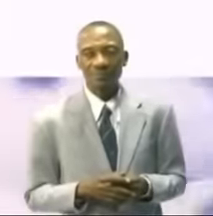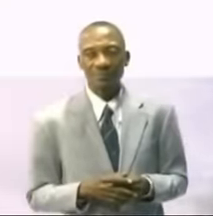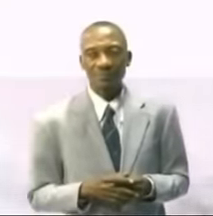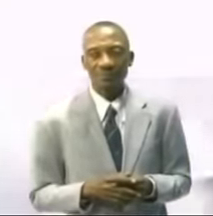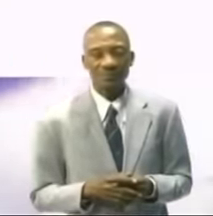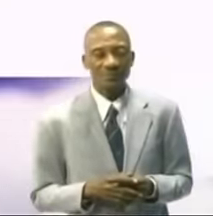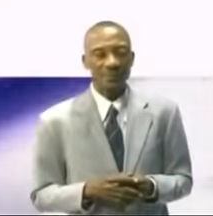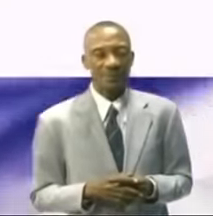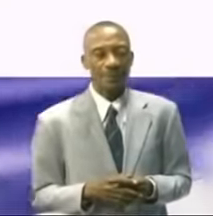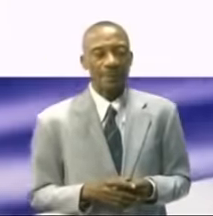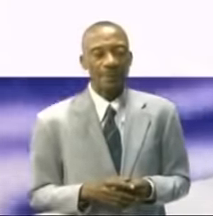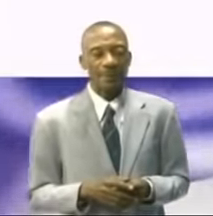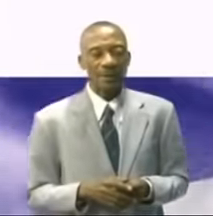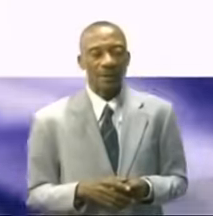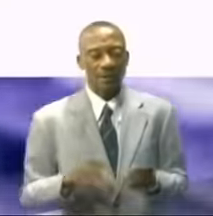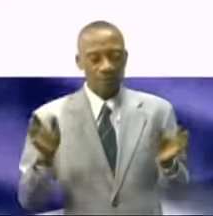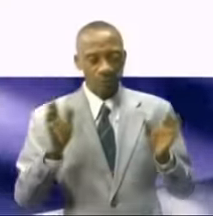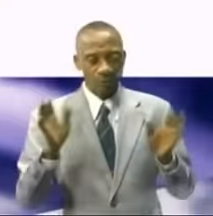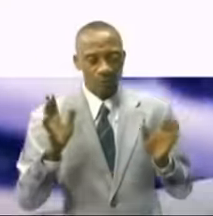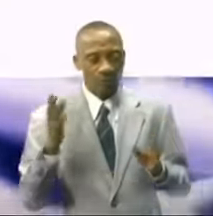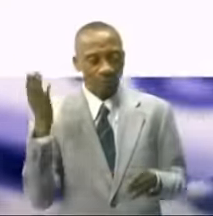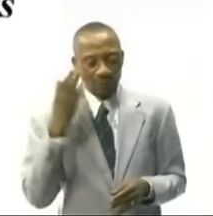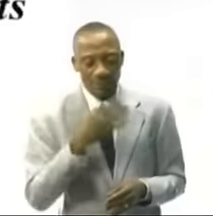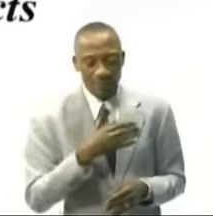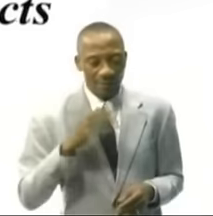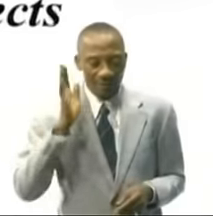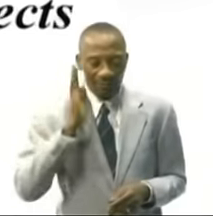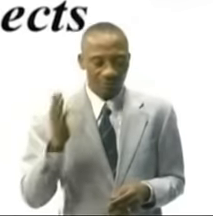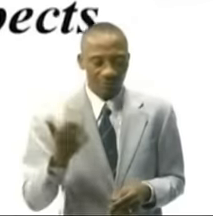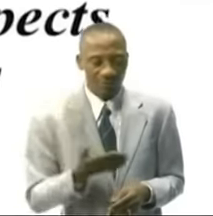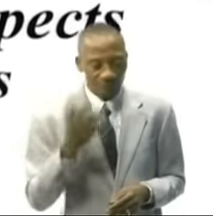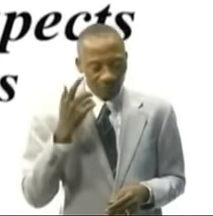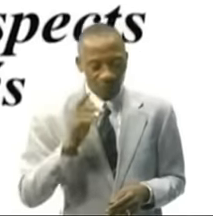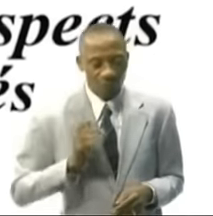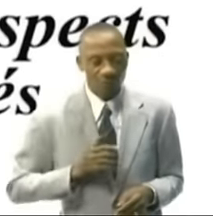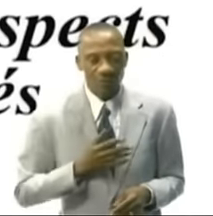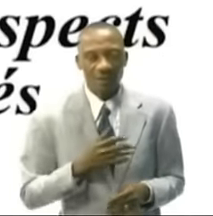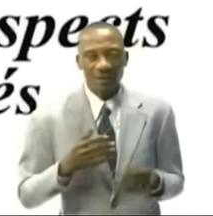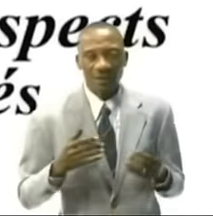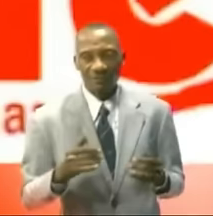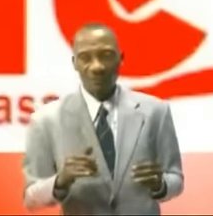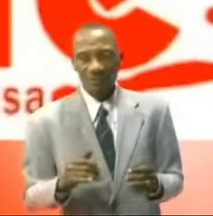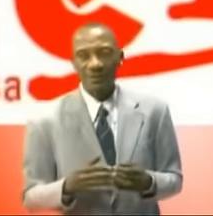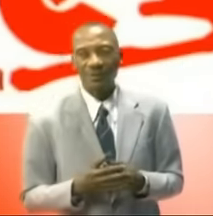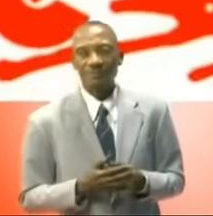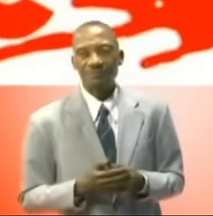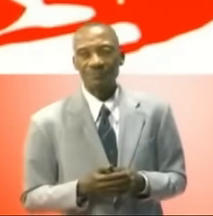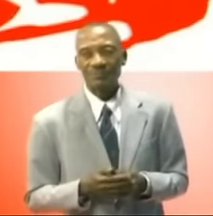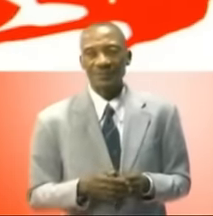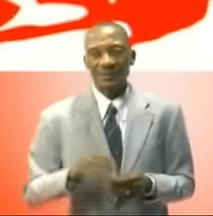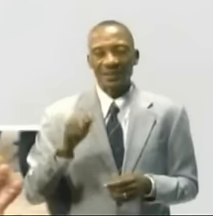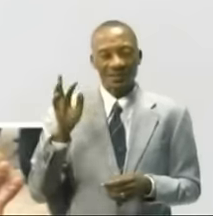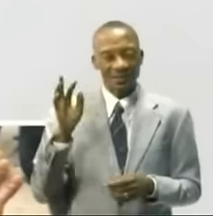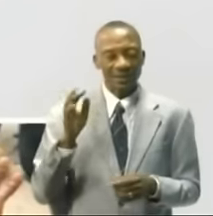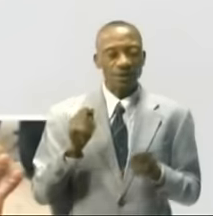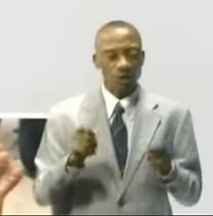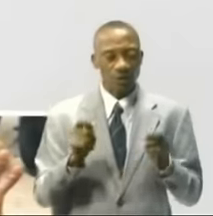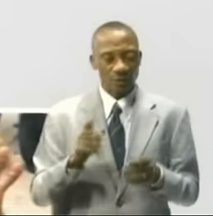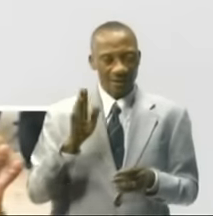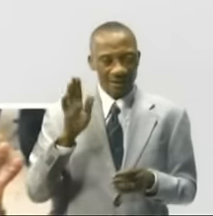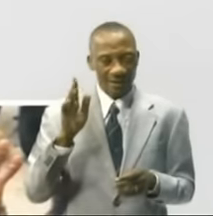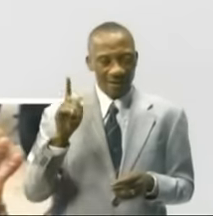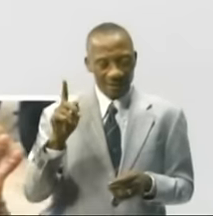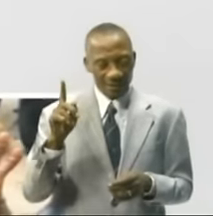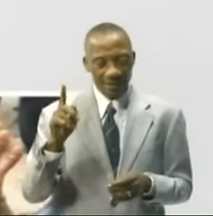Bonjour mesdames, messieurs et bienvenue à cette revue de presse. Mpox Kinshasa en danger annonce le phare. Plus de 100